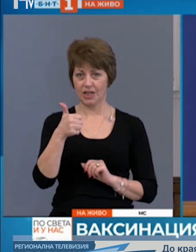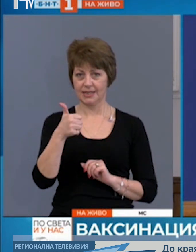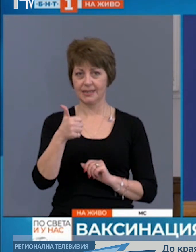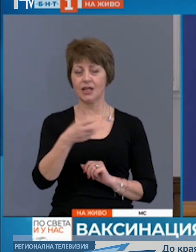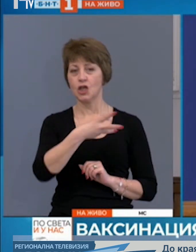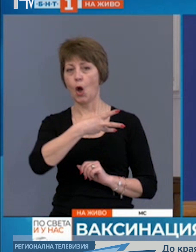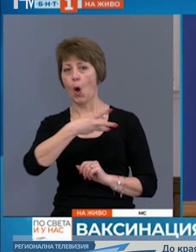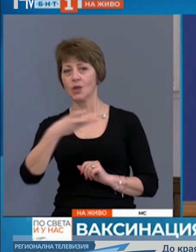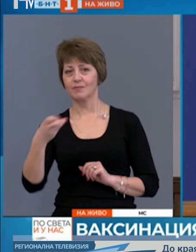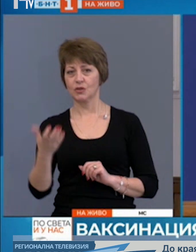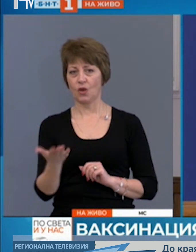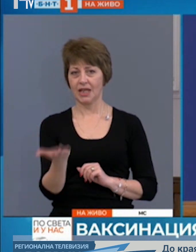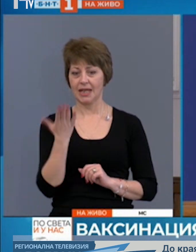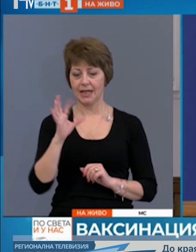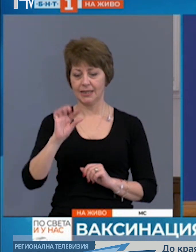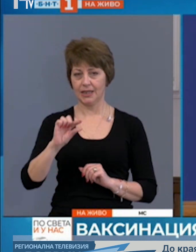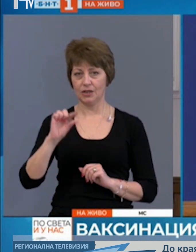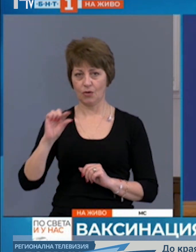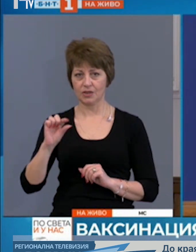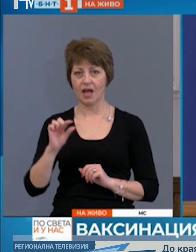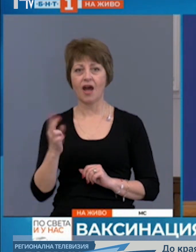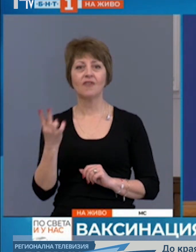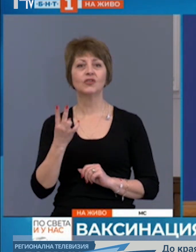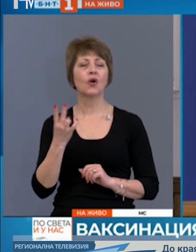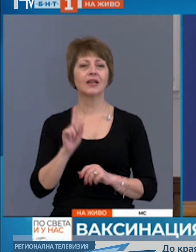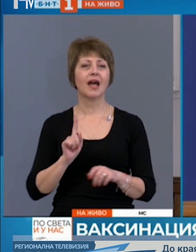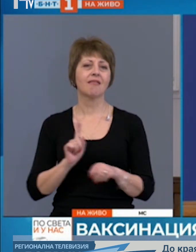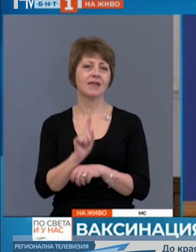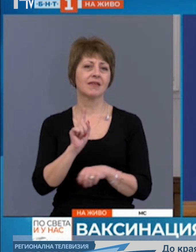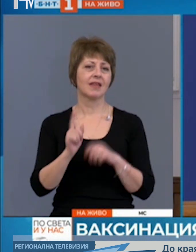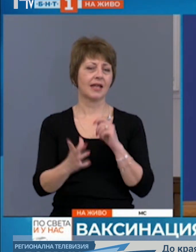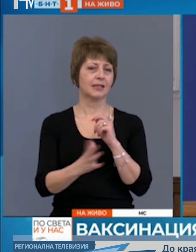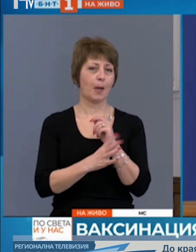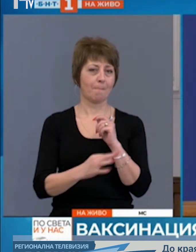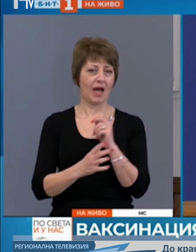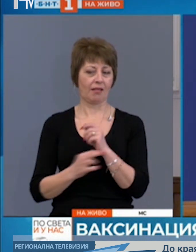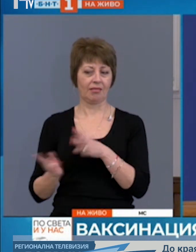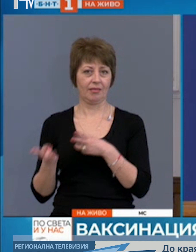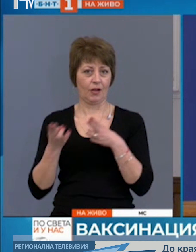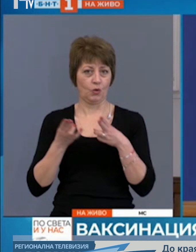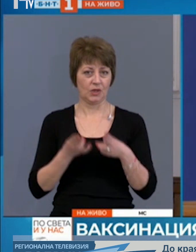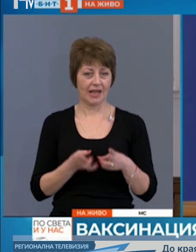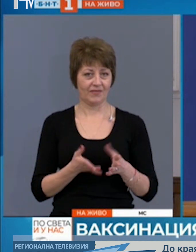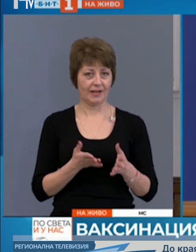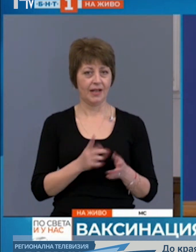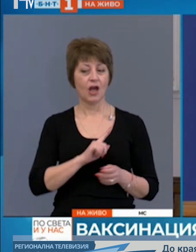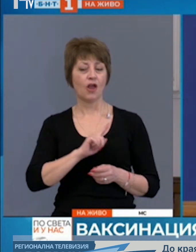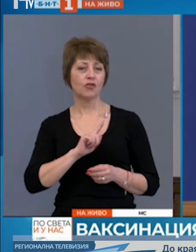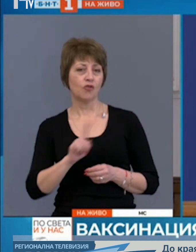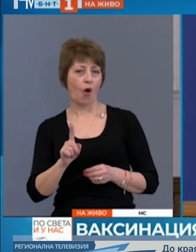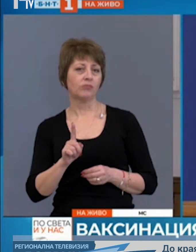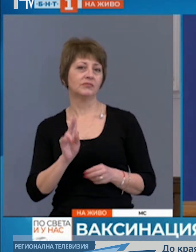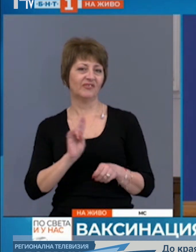дози, а втората на 11 март, 28 800. Тоест до 12